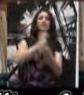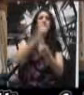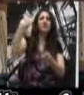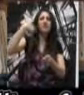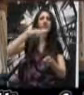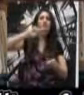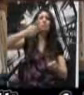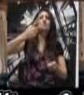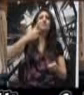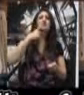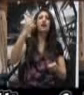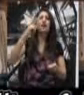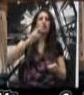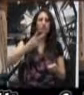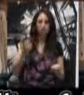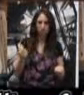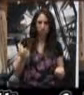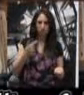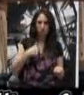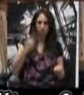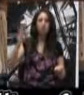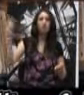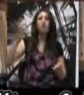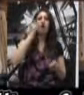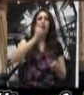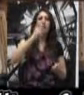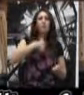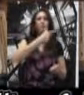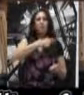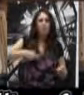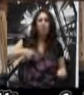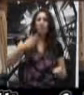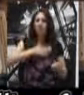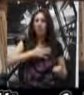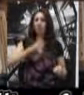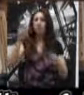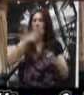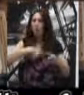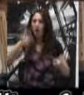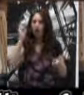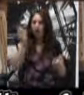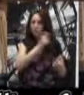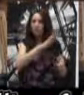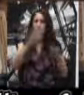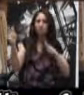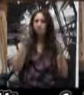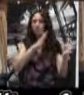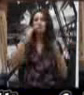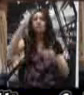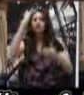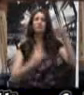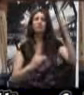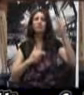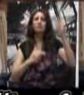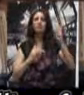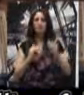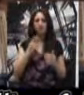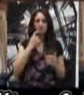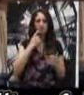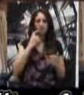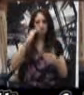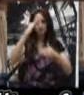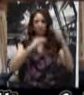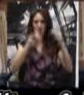سنه. جيت جابوني هنا ونزلت جلس وخفضوا لي طلبة الرأفة وكده فادوني